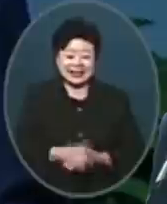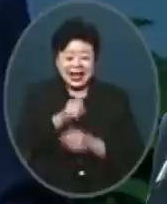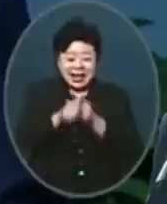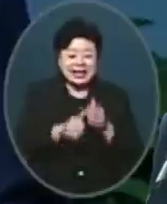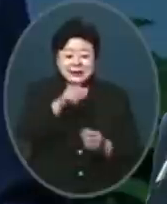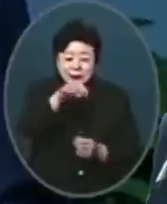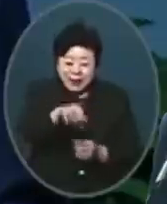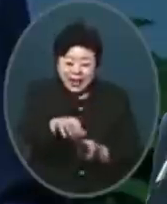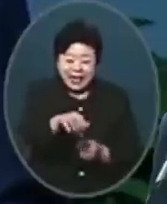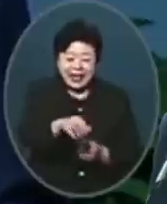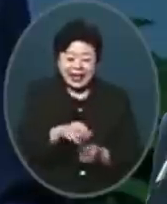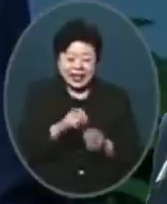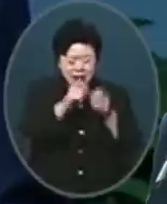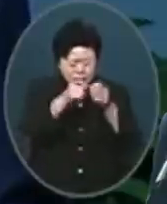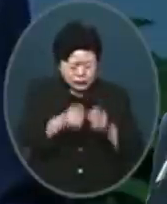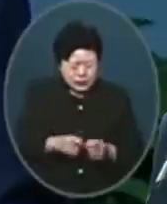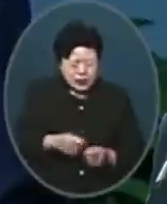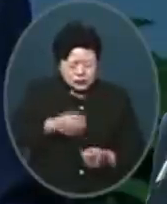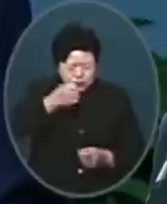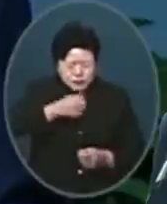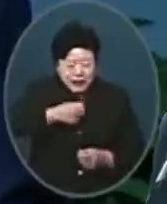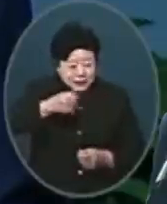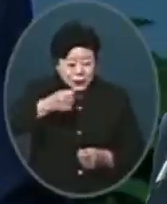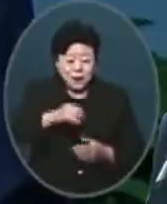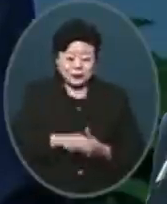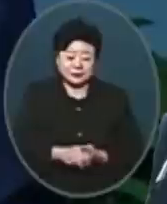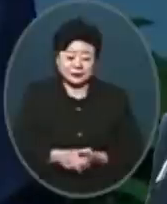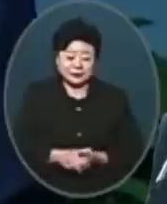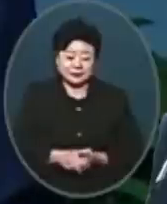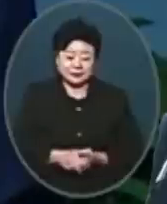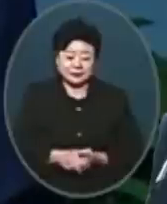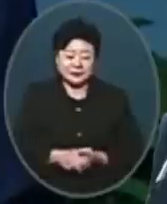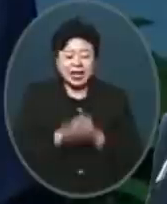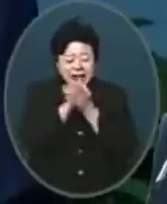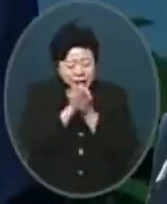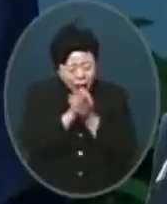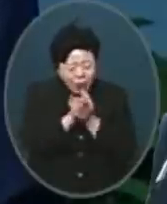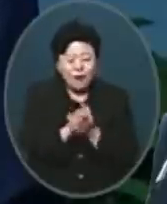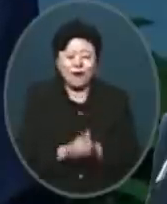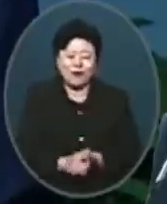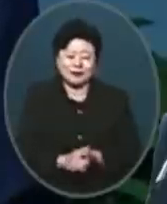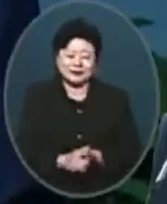하나님 앞에서 구체적인 꿈을 가지고서 기도하고